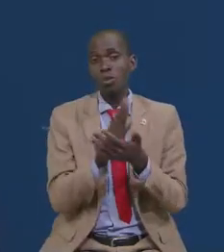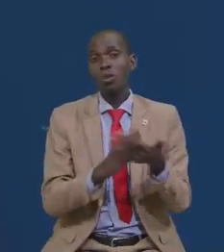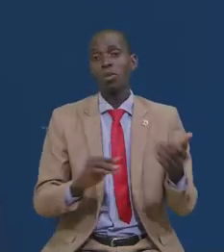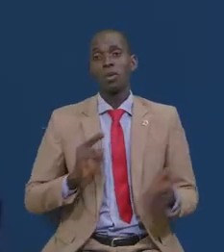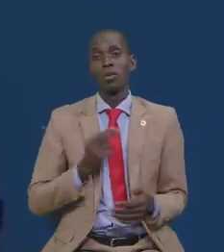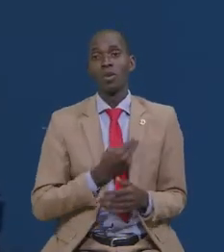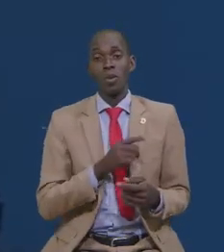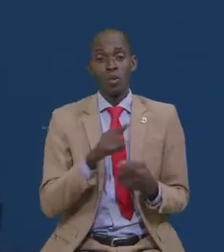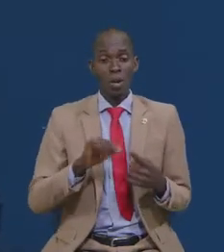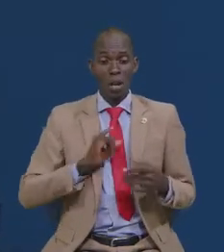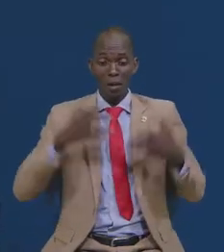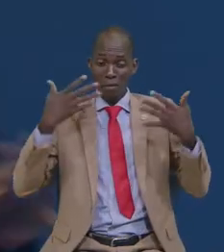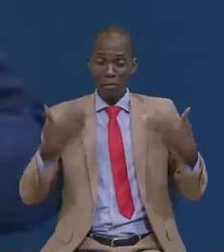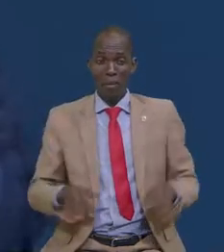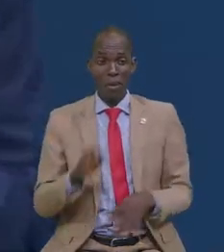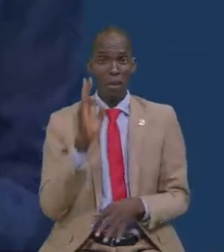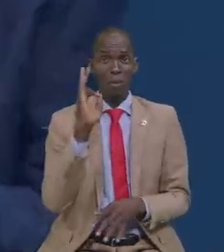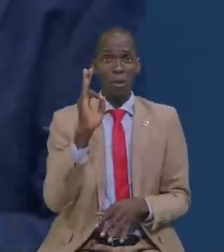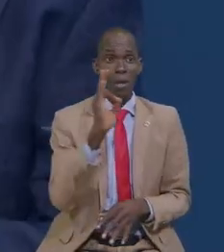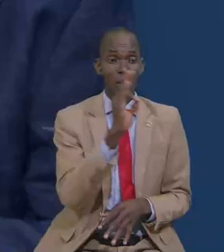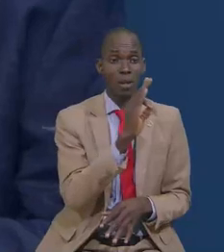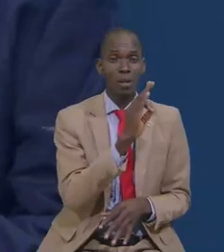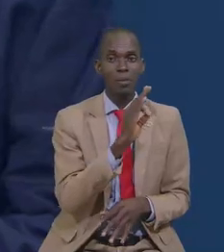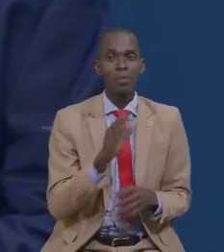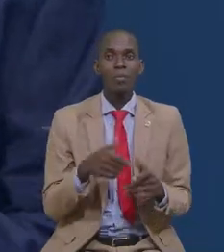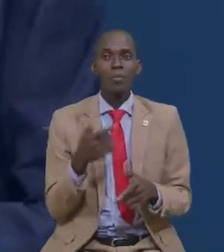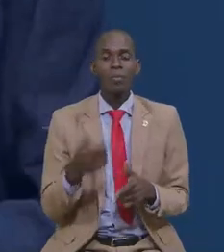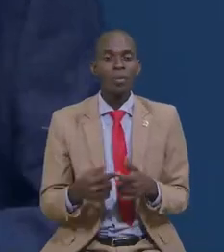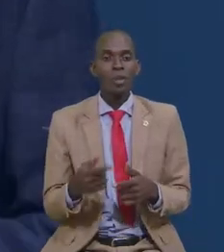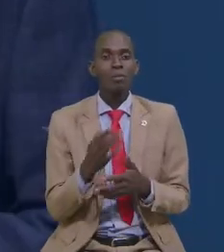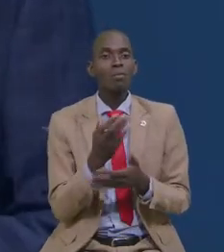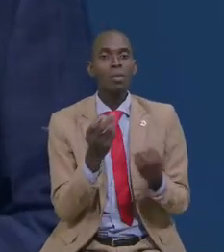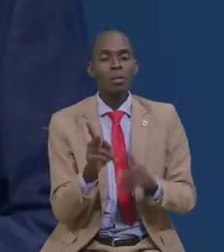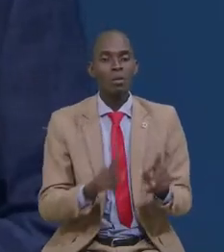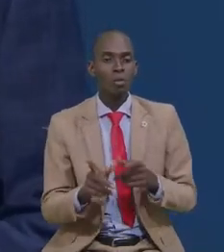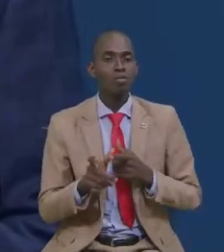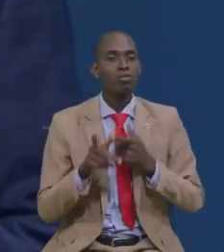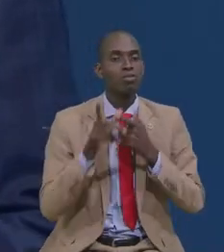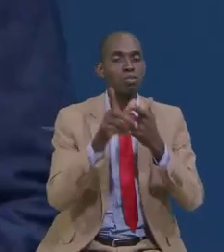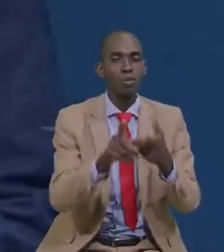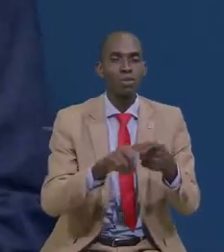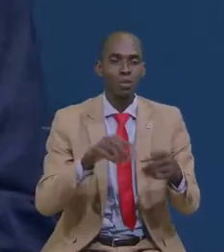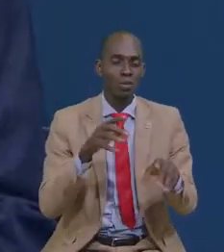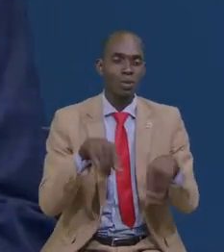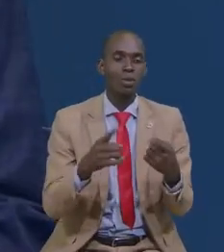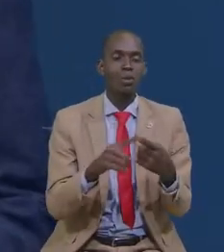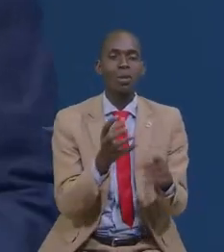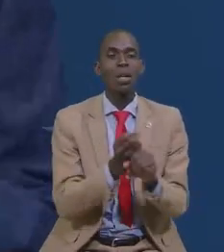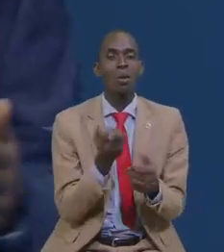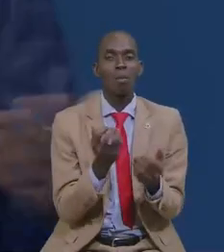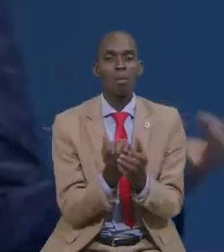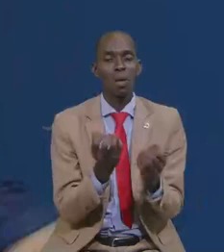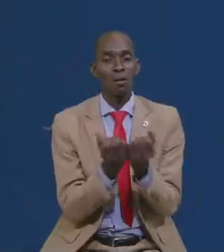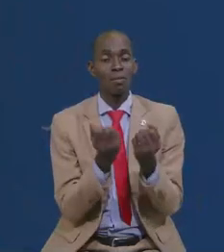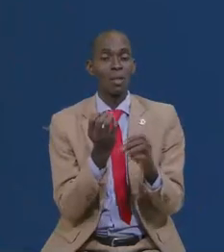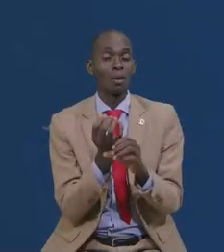savez, certains d'entre nous, lorsque je finirai de prêcher, et on court directement aller